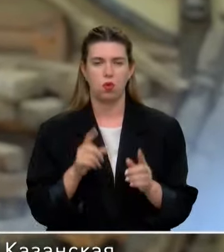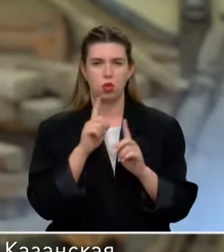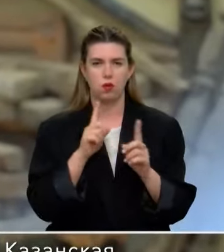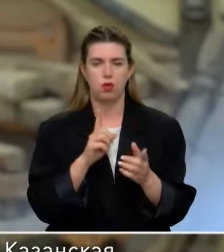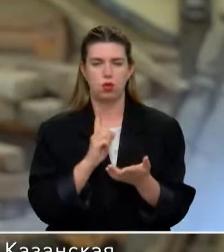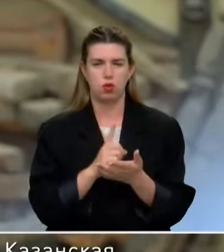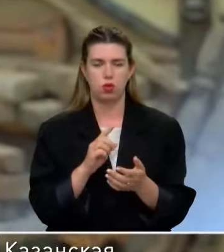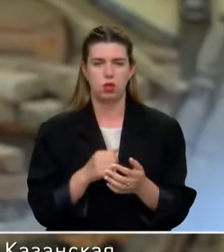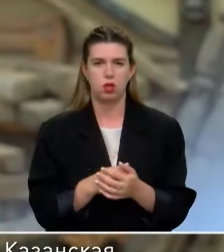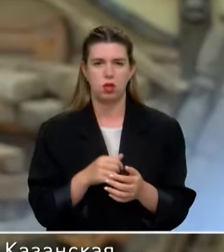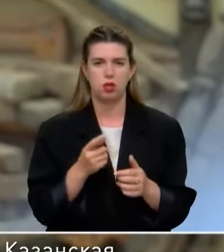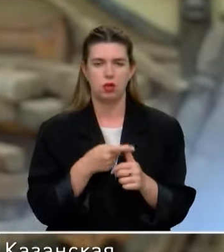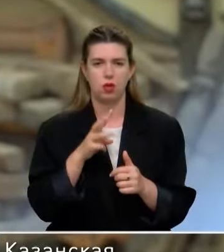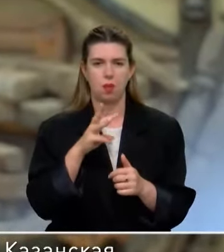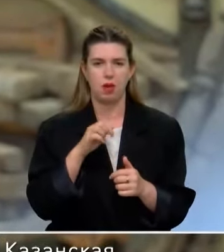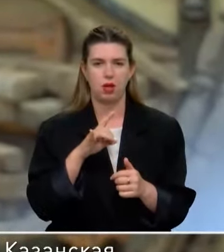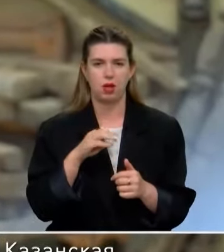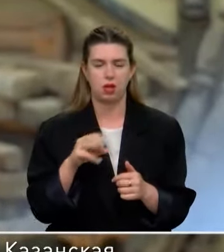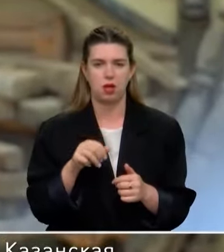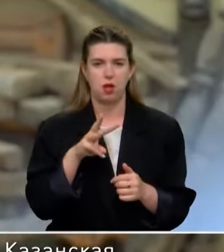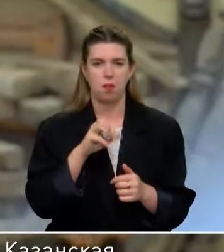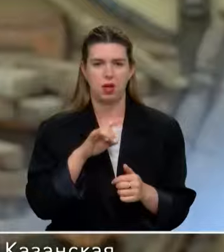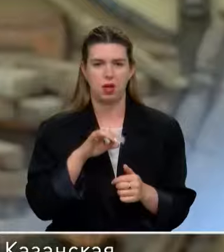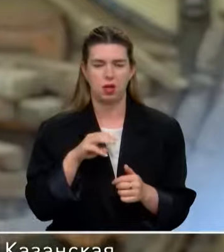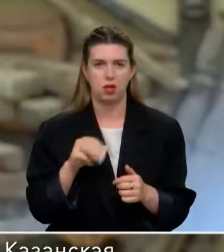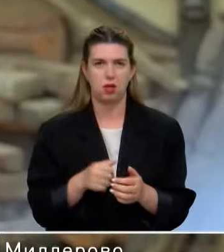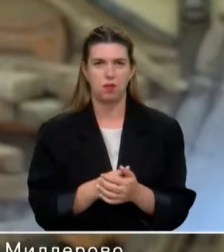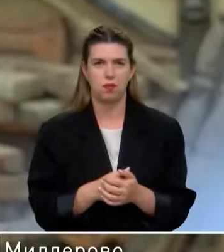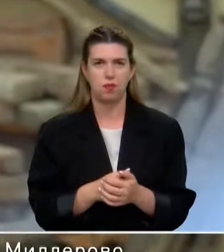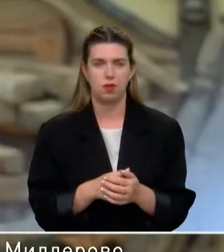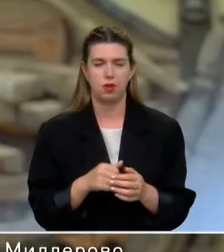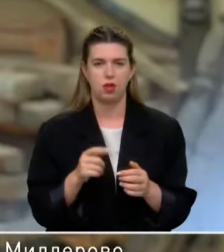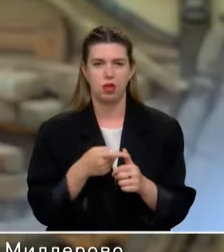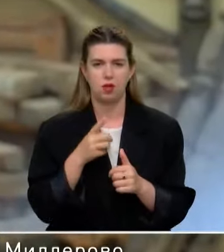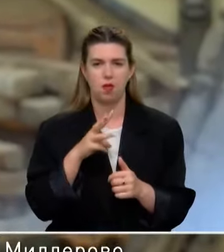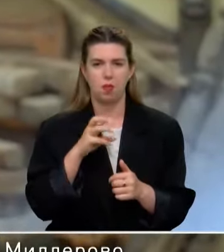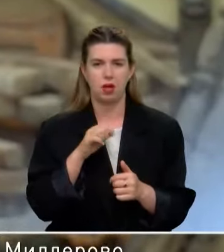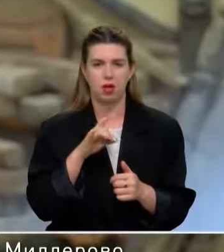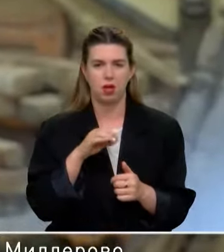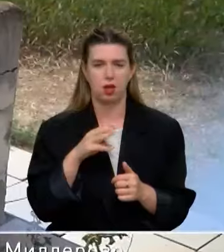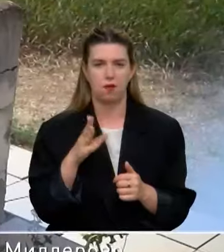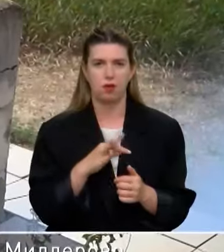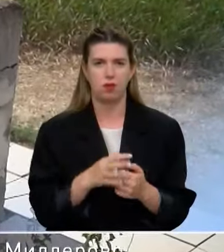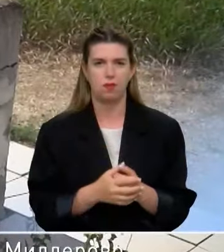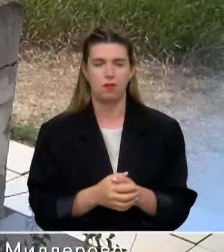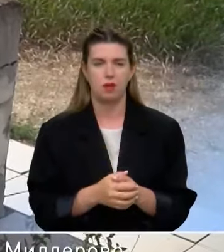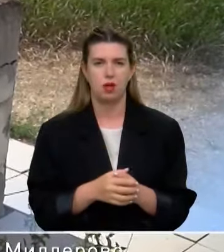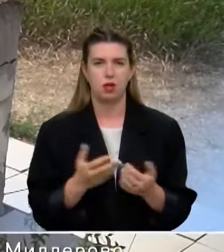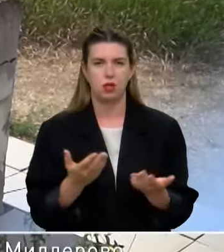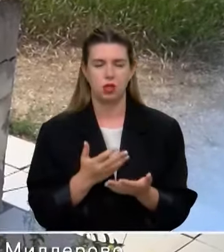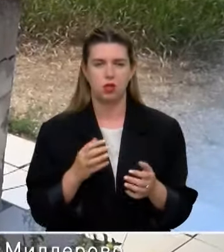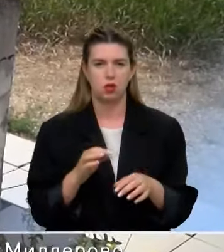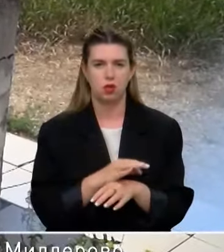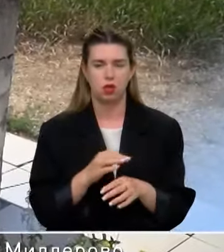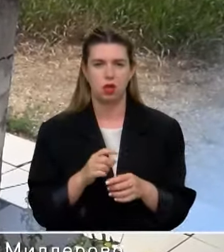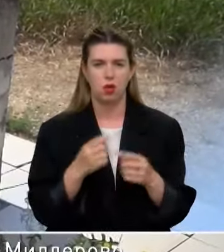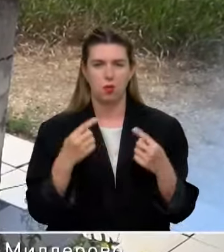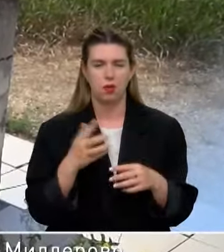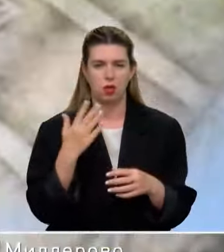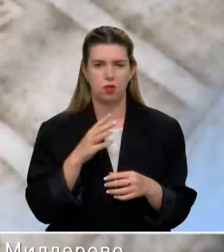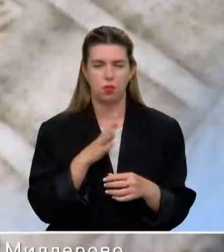блазар он маргарит она Как назвать село маргаритовка Но жизнь супруги оборвалась